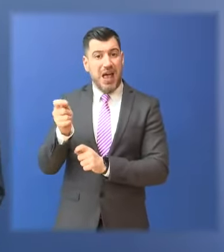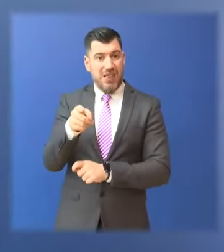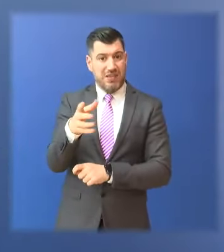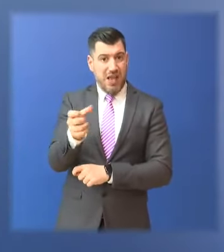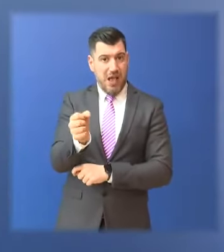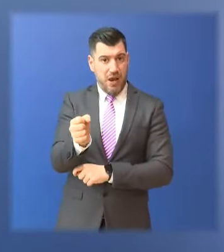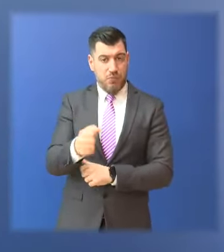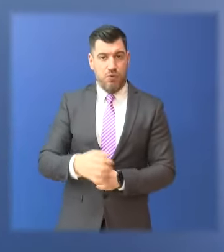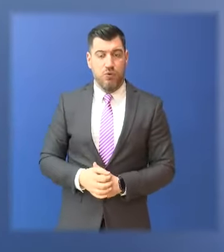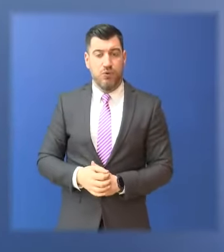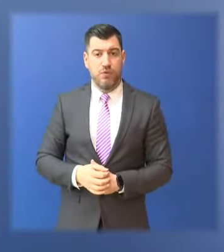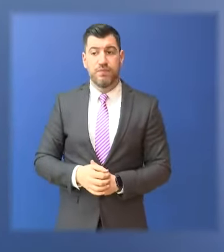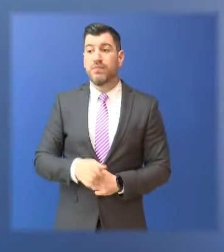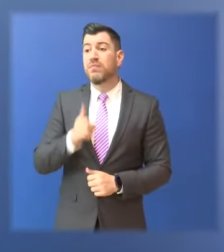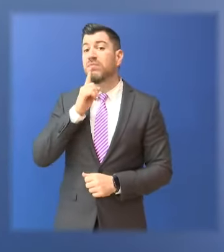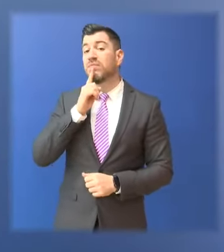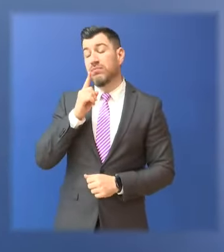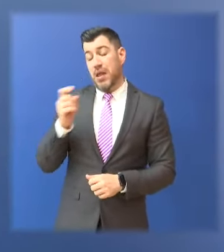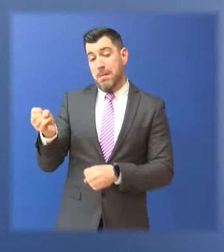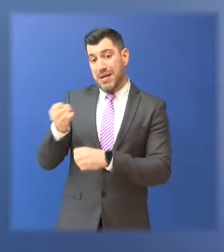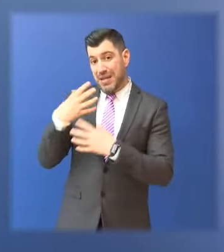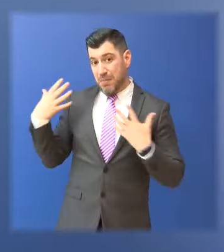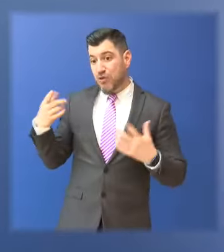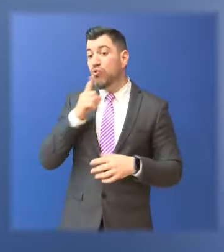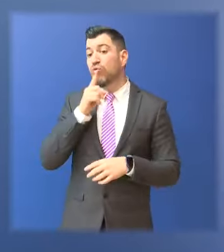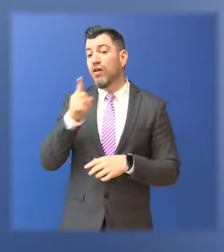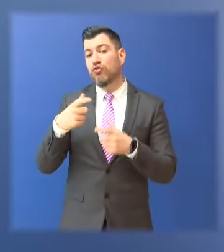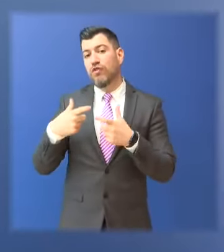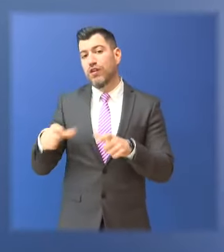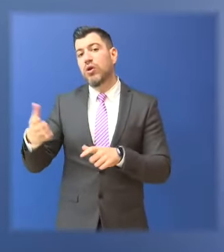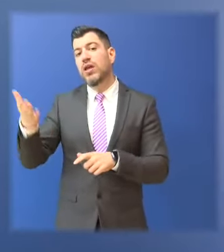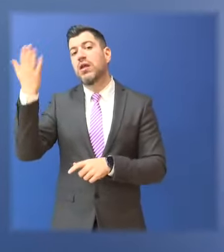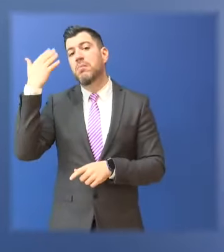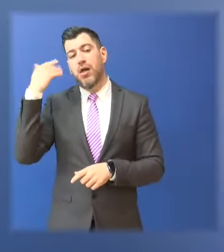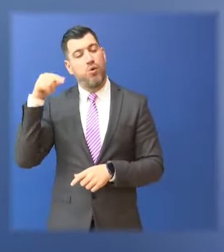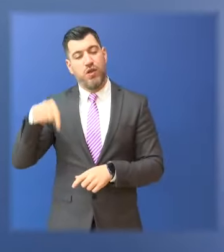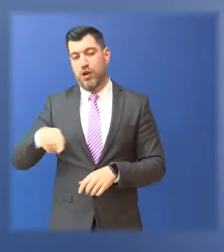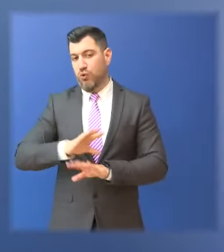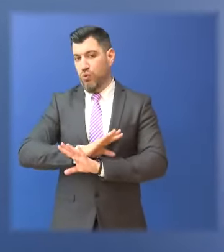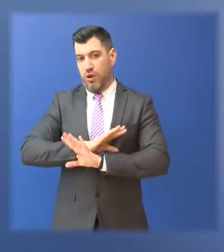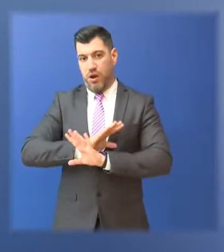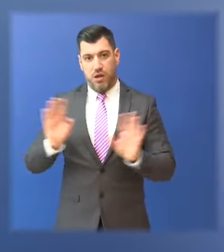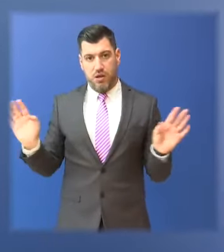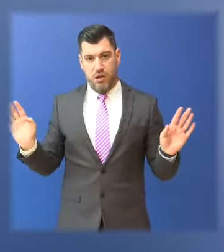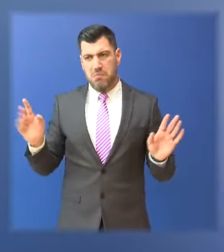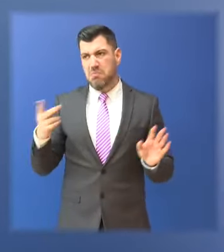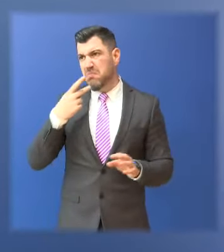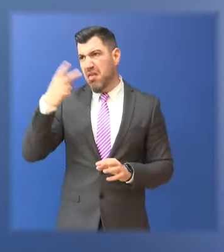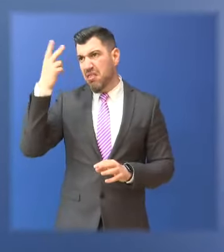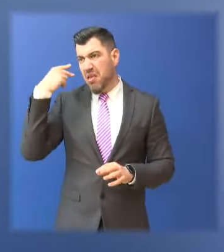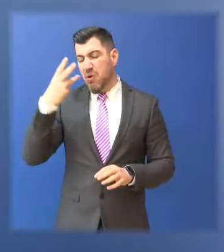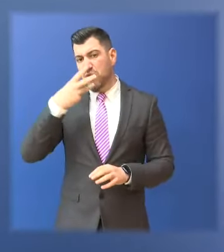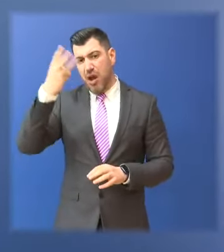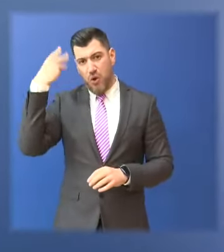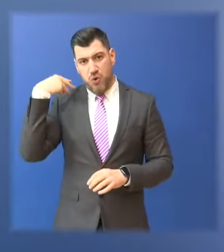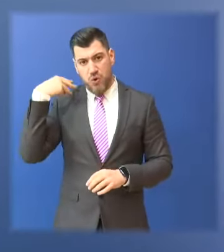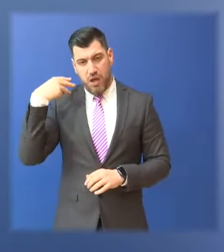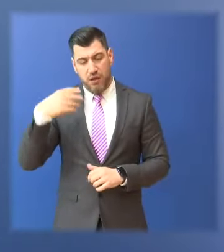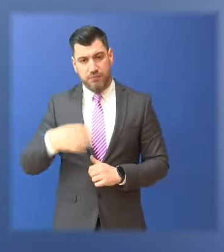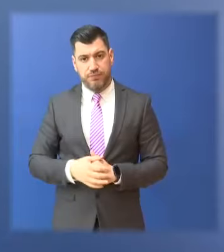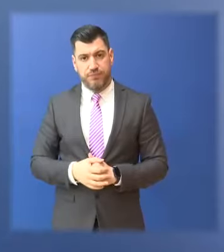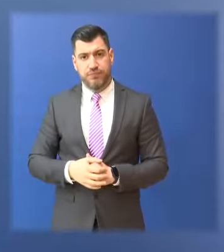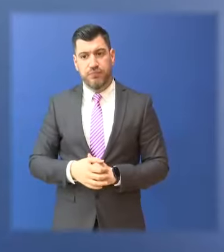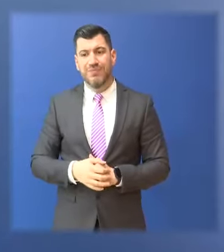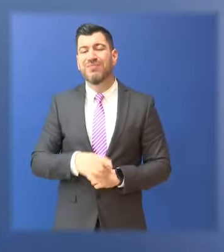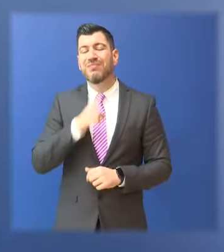τοπικούς, είναι ένα βίντεο παλιό. Άρα δεν είναι υπαρκτό το συμβάν. Είναι ένα βίντεο, νομίζω, προ 2 ή 3 ετών, το οποίο